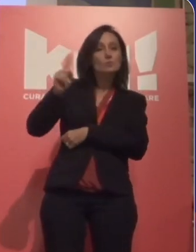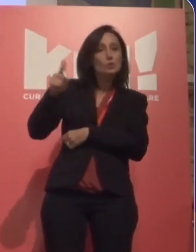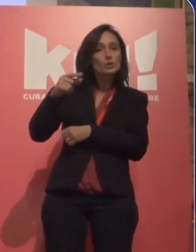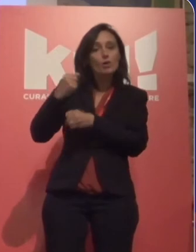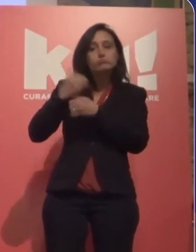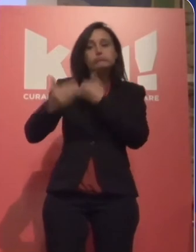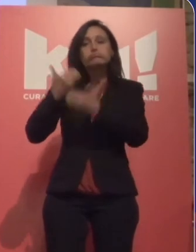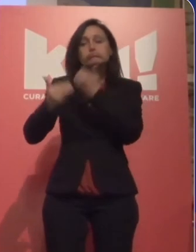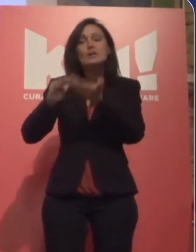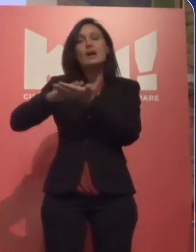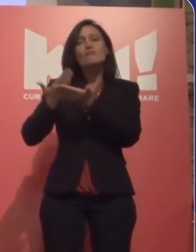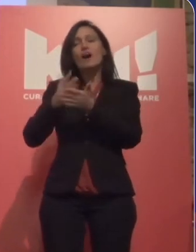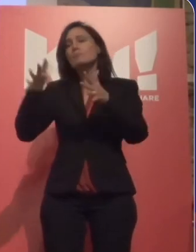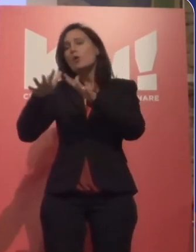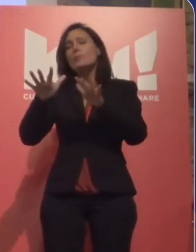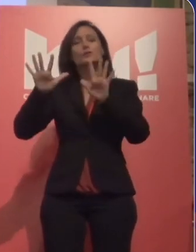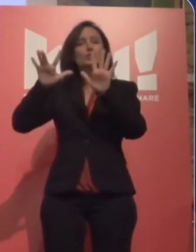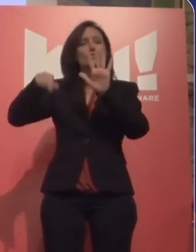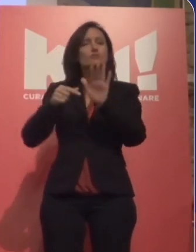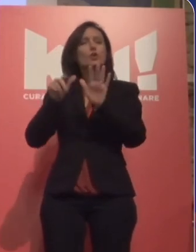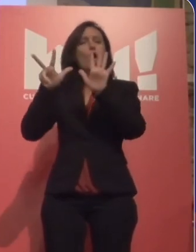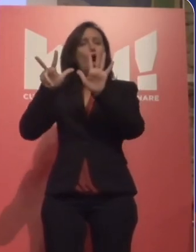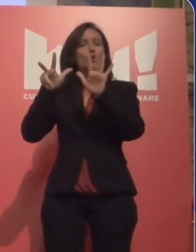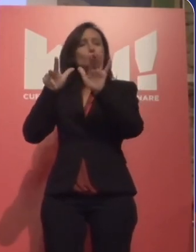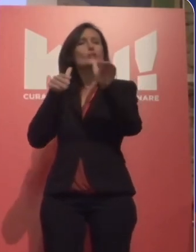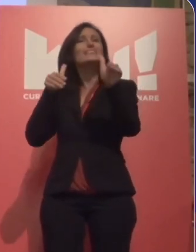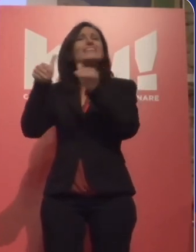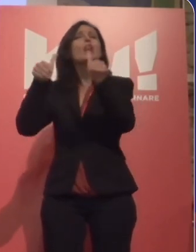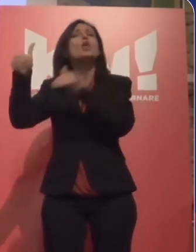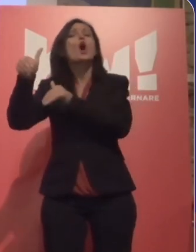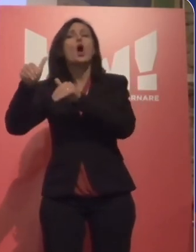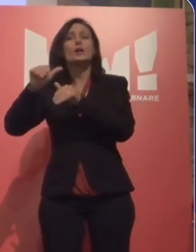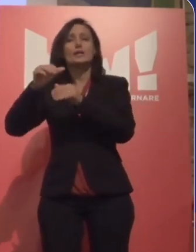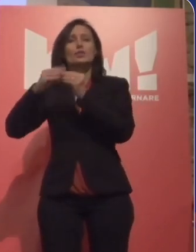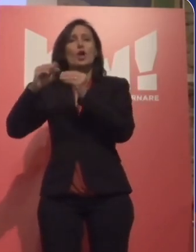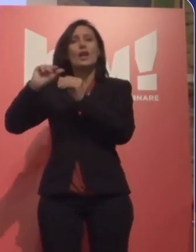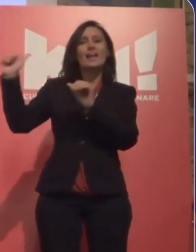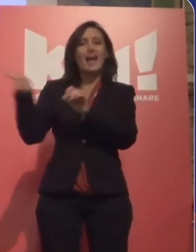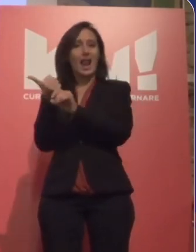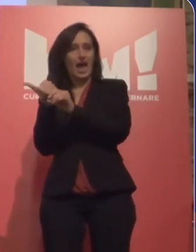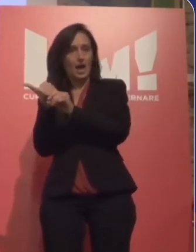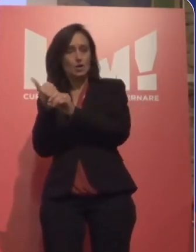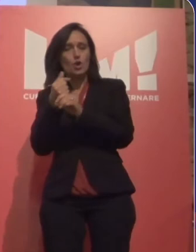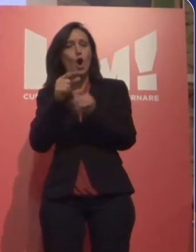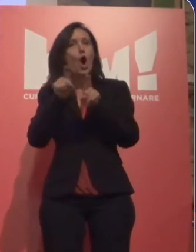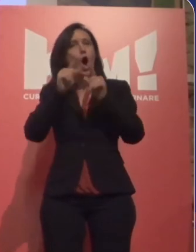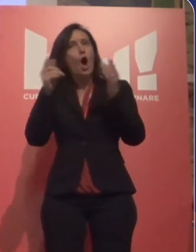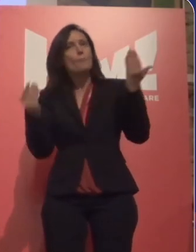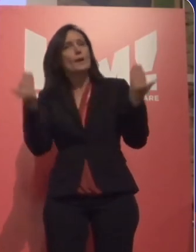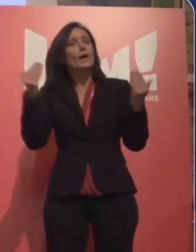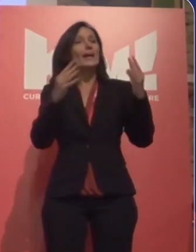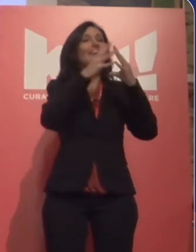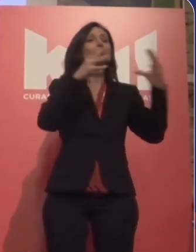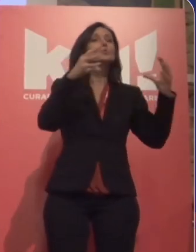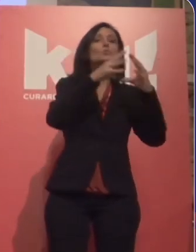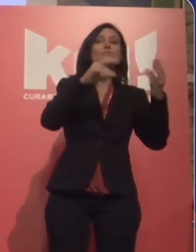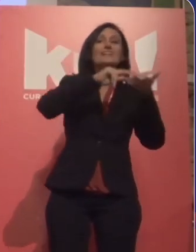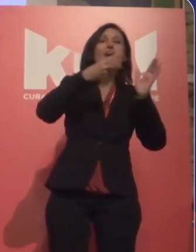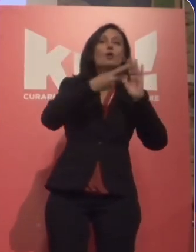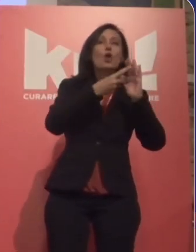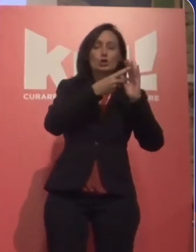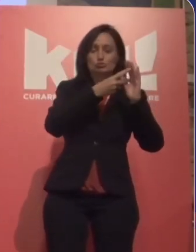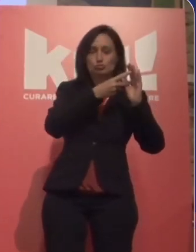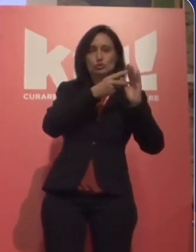trilioni di dollari all'anno tre volte la dimensione di quella che l'industria tecnologica su scala globale i